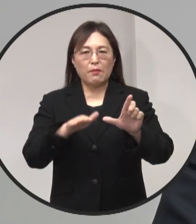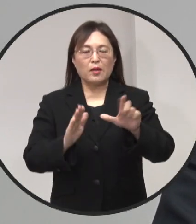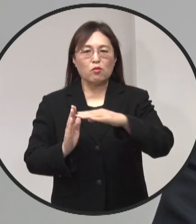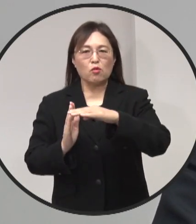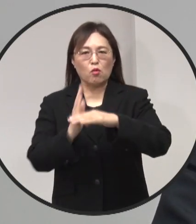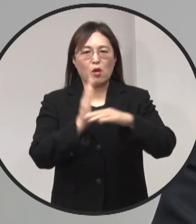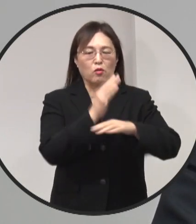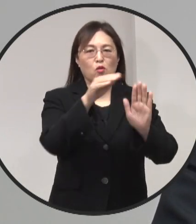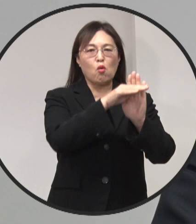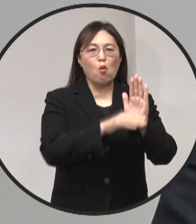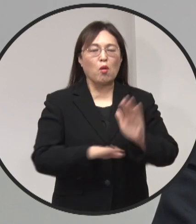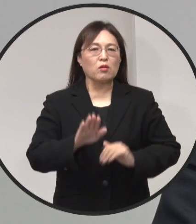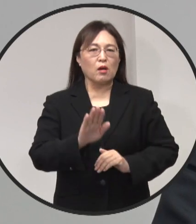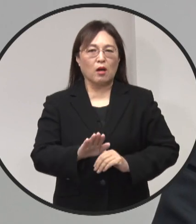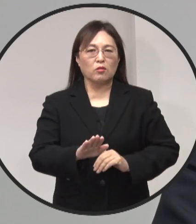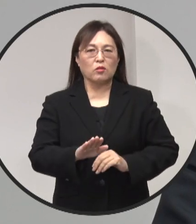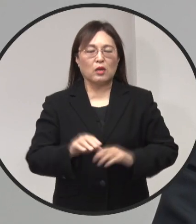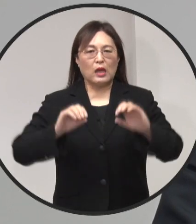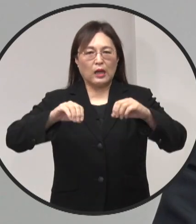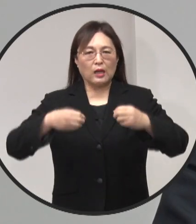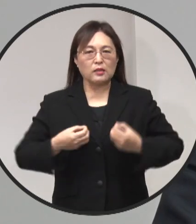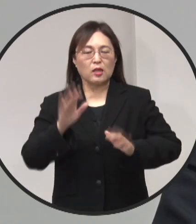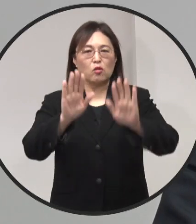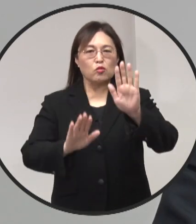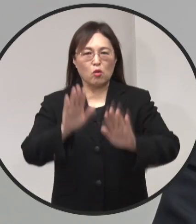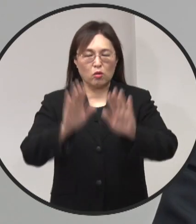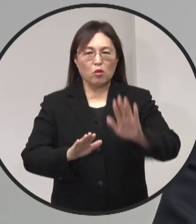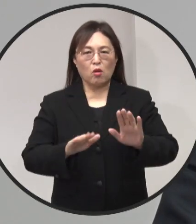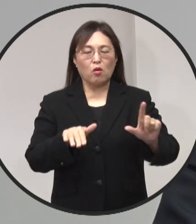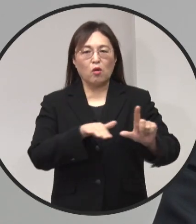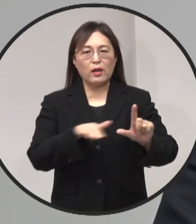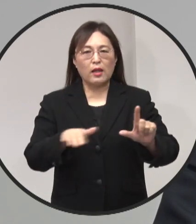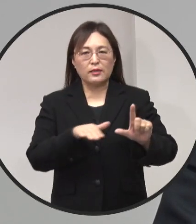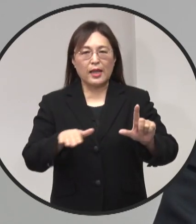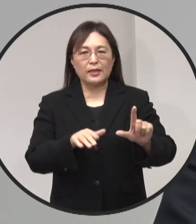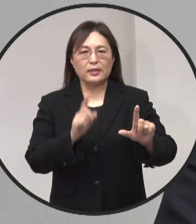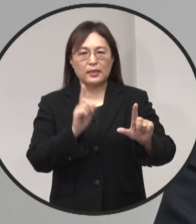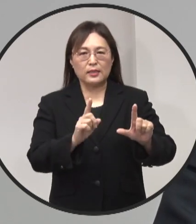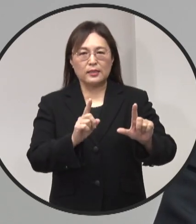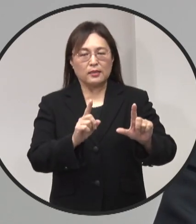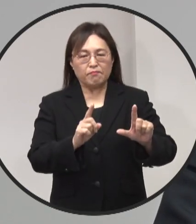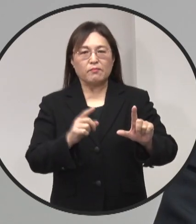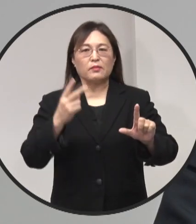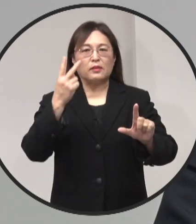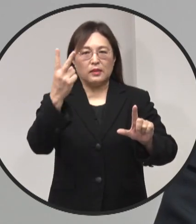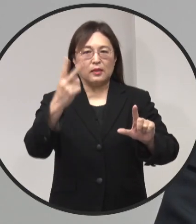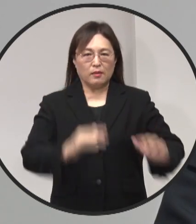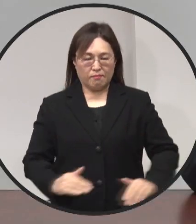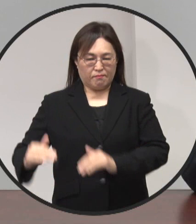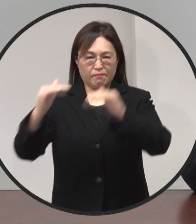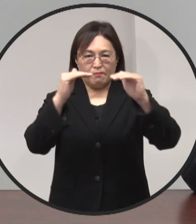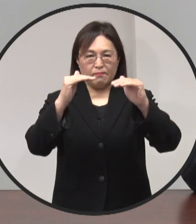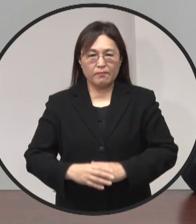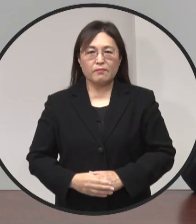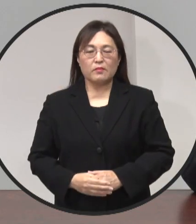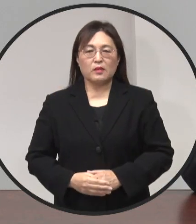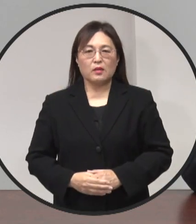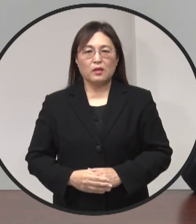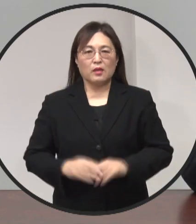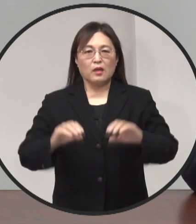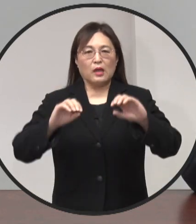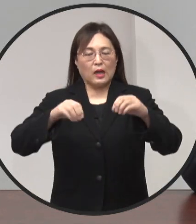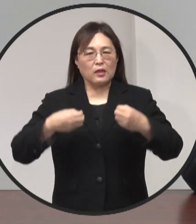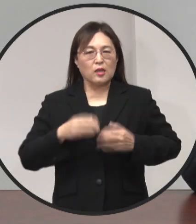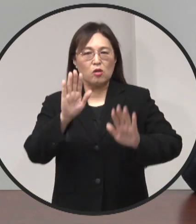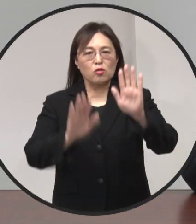いる項目もあることから感染状況をステージ1から2へ引き上げました感染状況